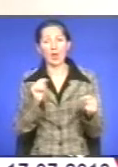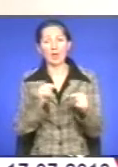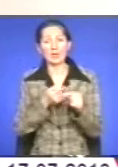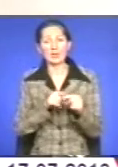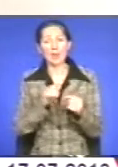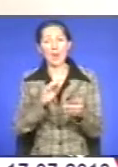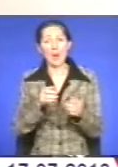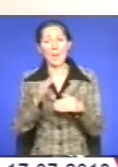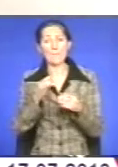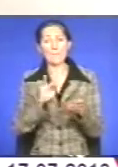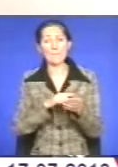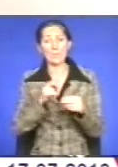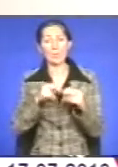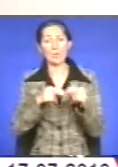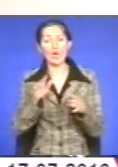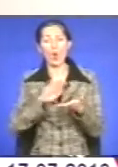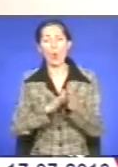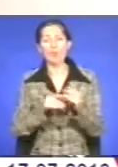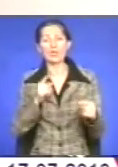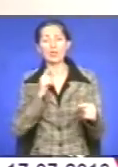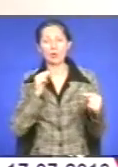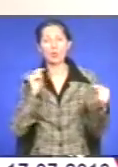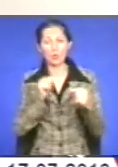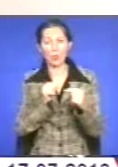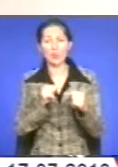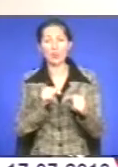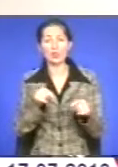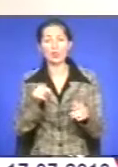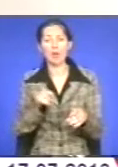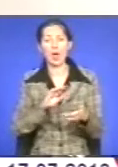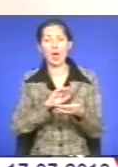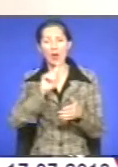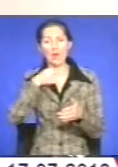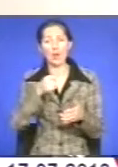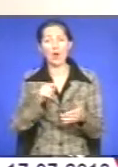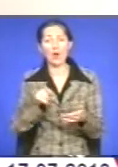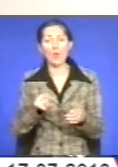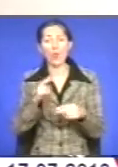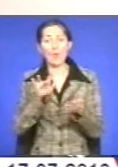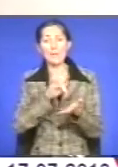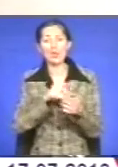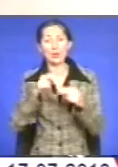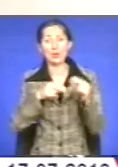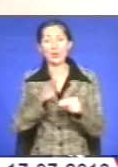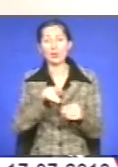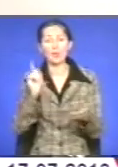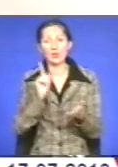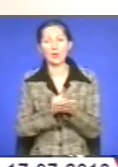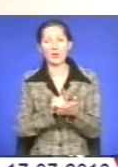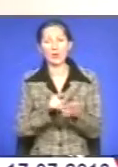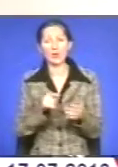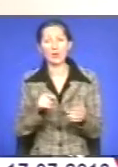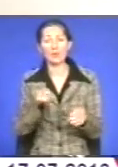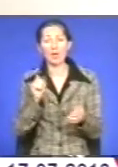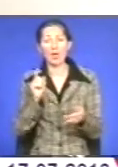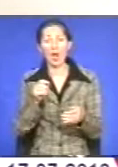умови суперечать вимогам закону про основи містобудування і не відповідають функціональному призначенню земельної ділянки,